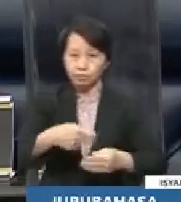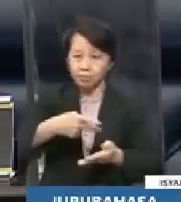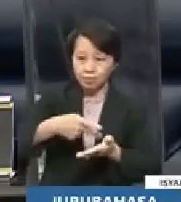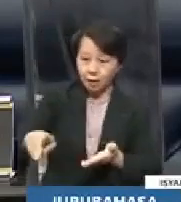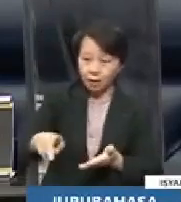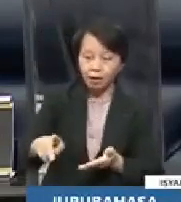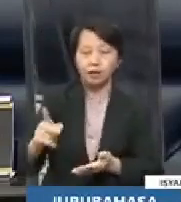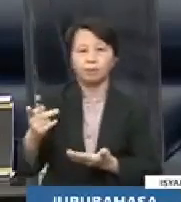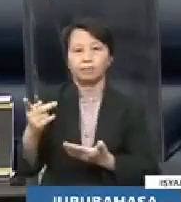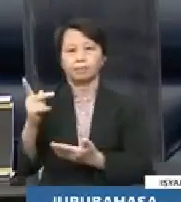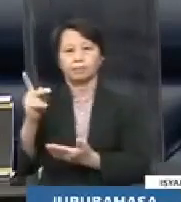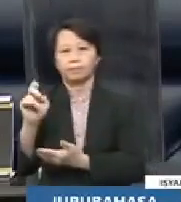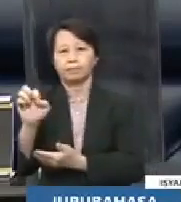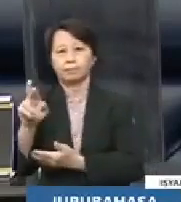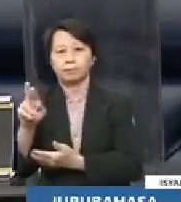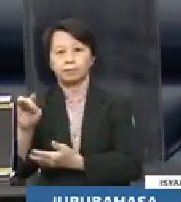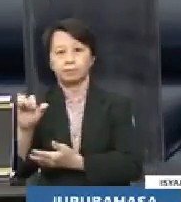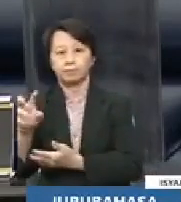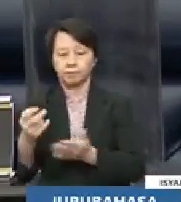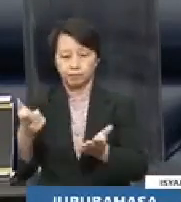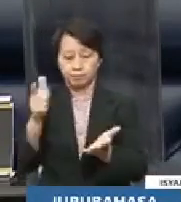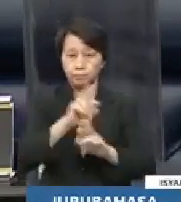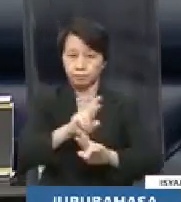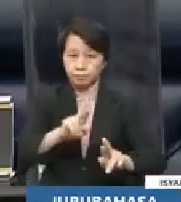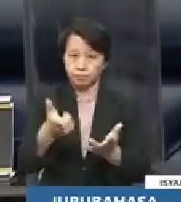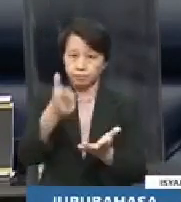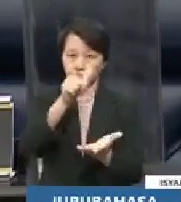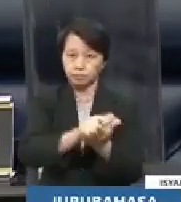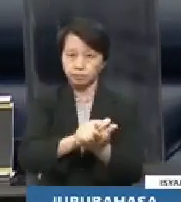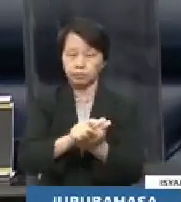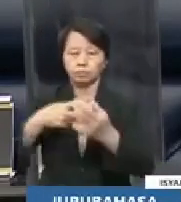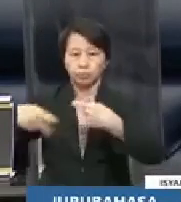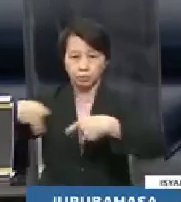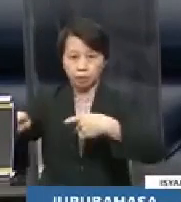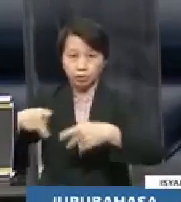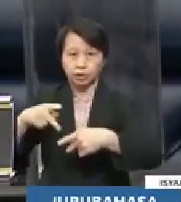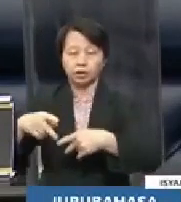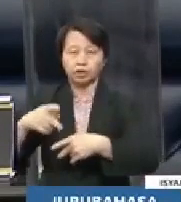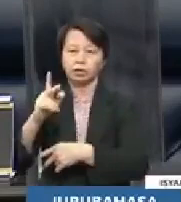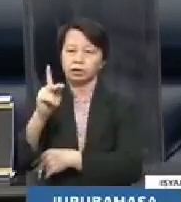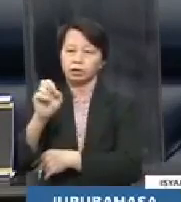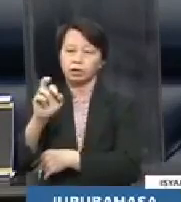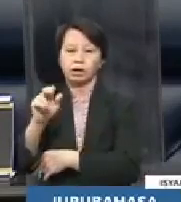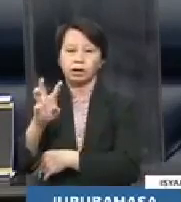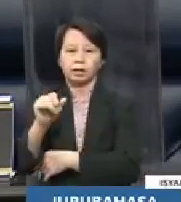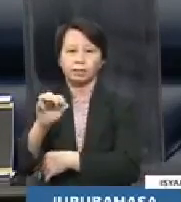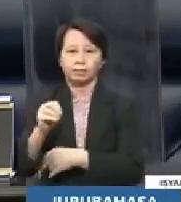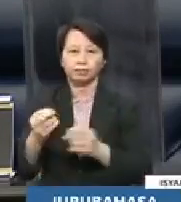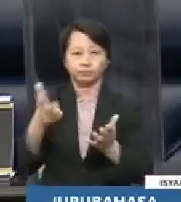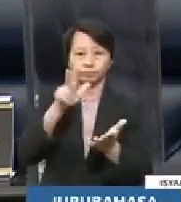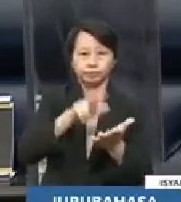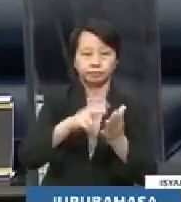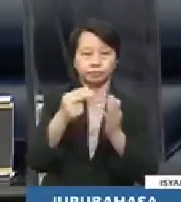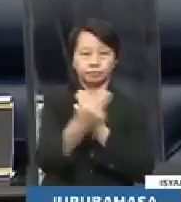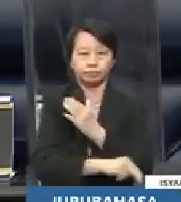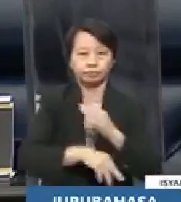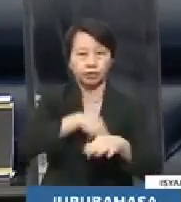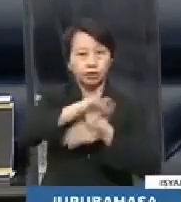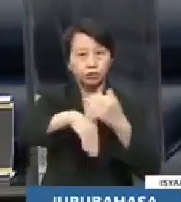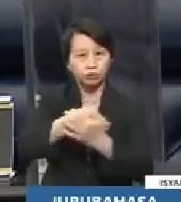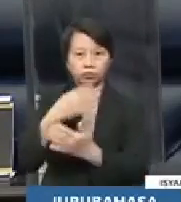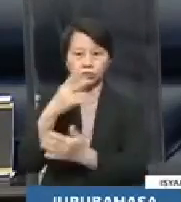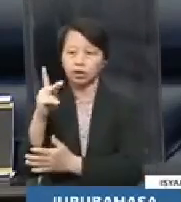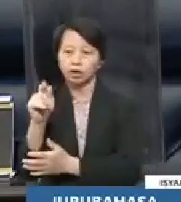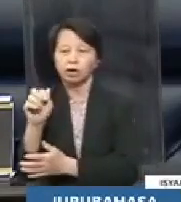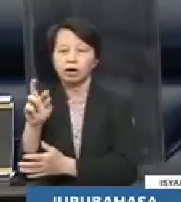negara dan menyediakan laporan penglibatan negara dalam mekanisme pasaran karbon laporan pengibatan negara dalam Krisma